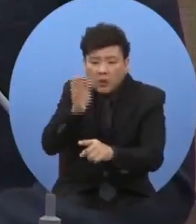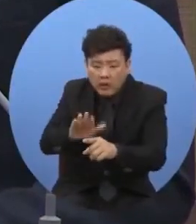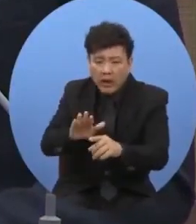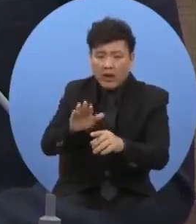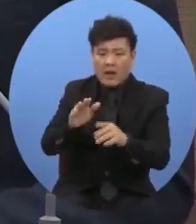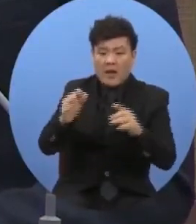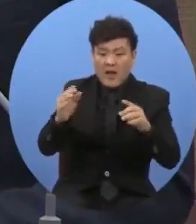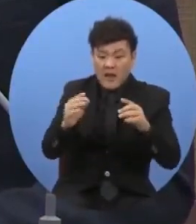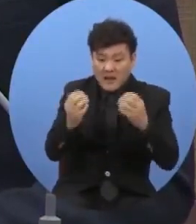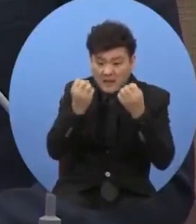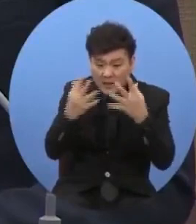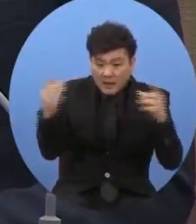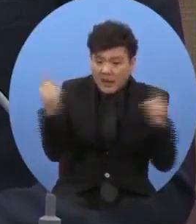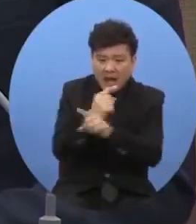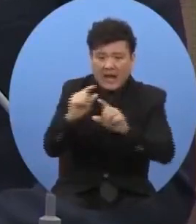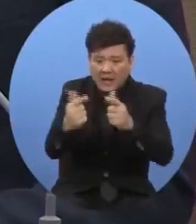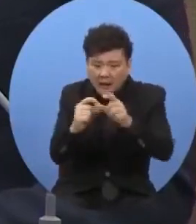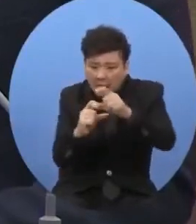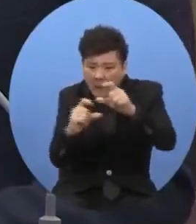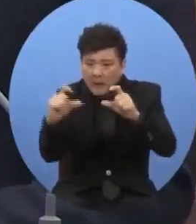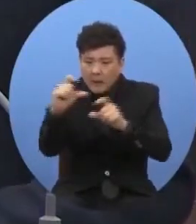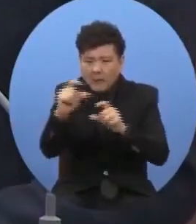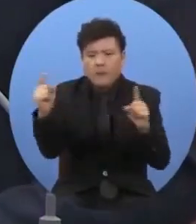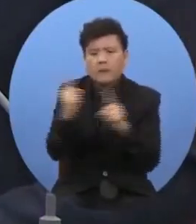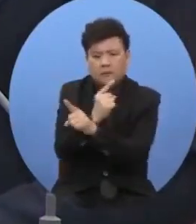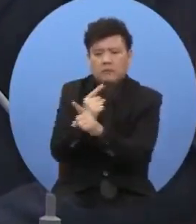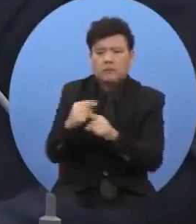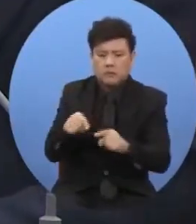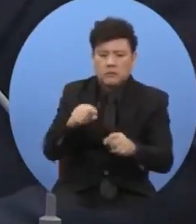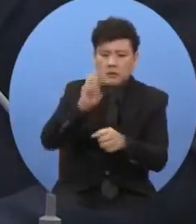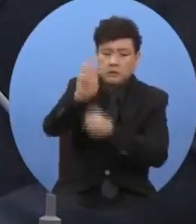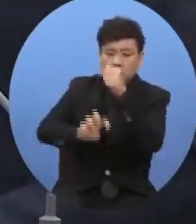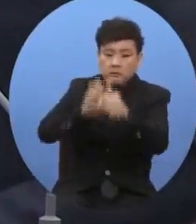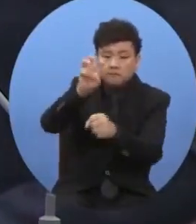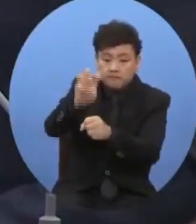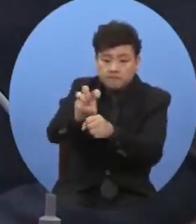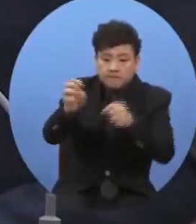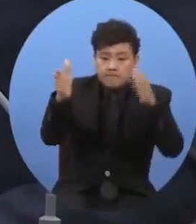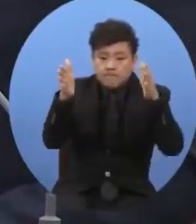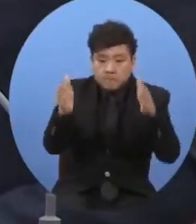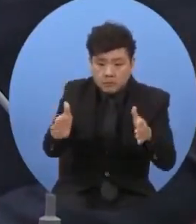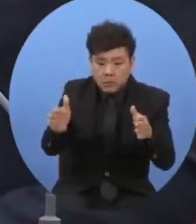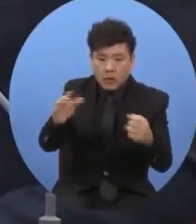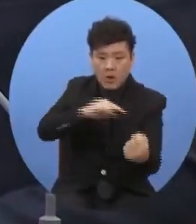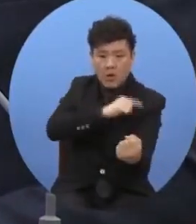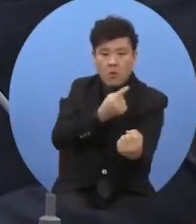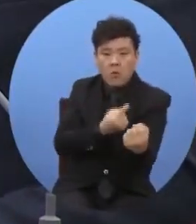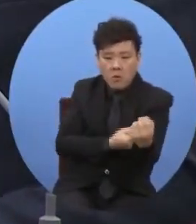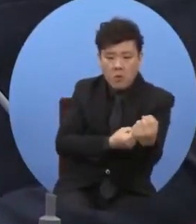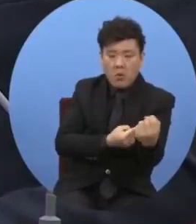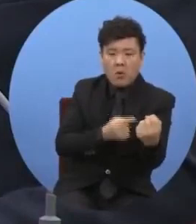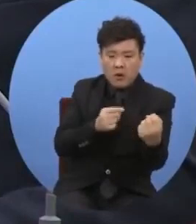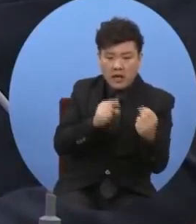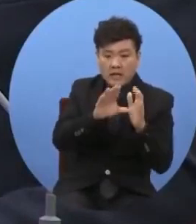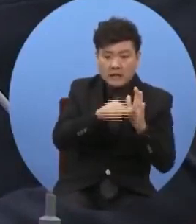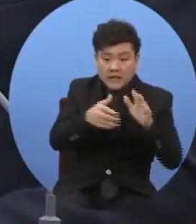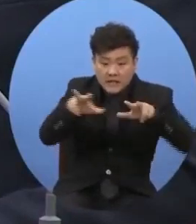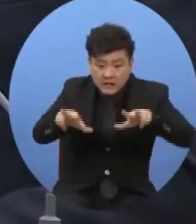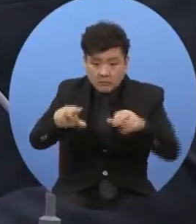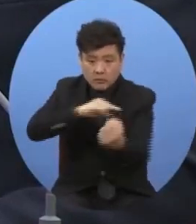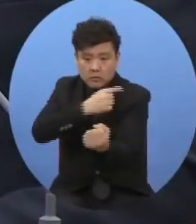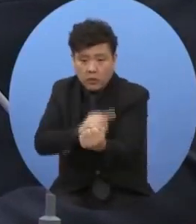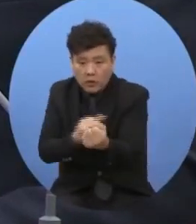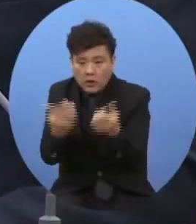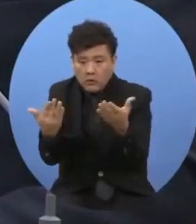된다. 그래서 저는 이런 말씀도 드리고 싶습니다. 지난 30여 년간이 권리의 시대였다면 이제는 권리와